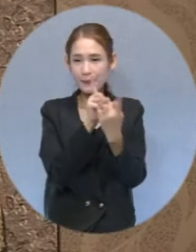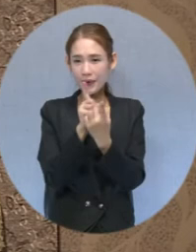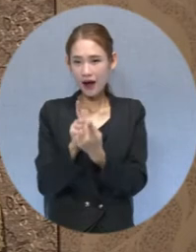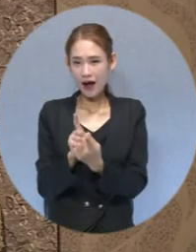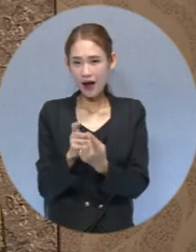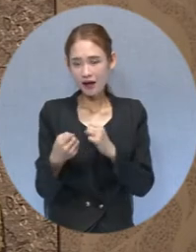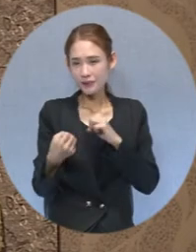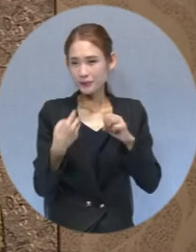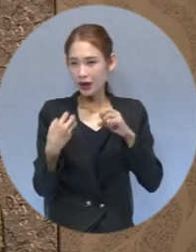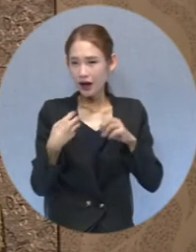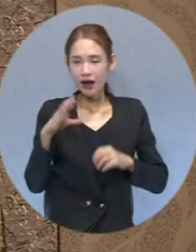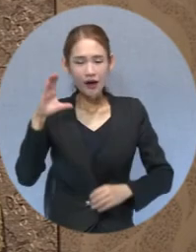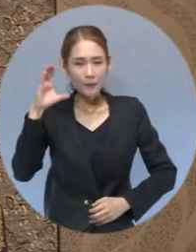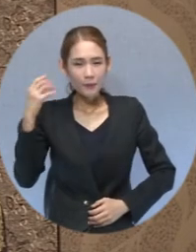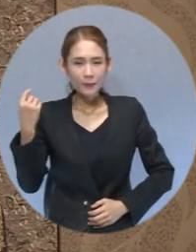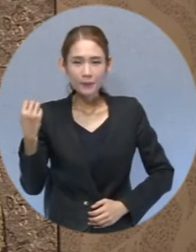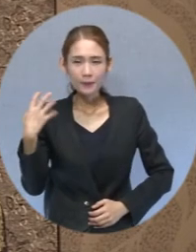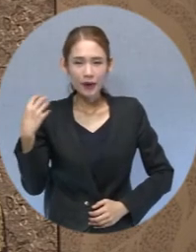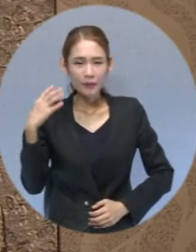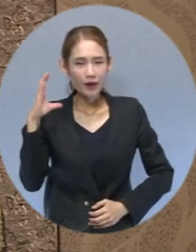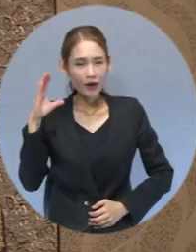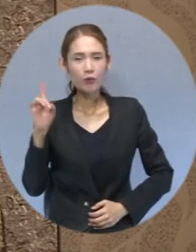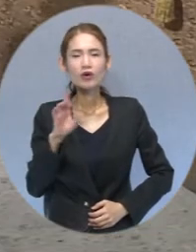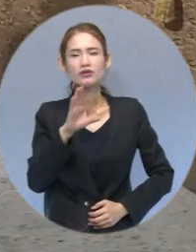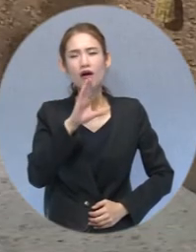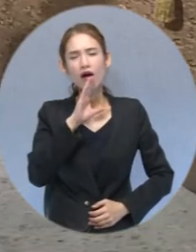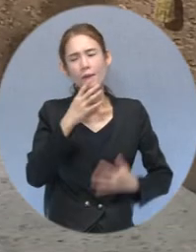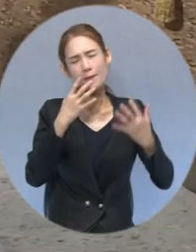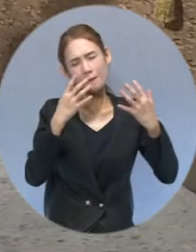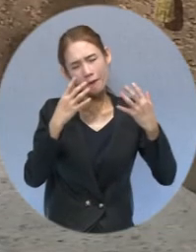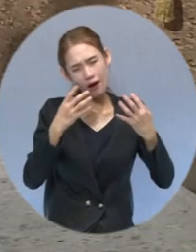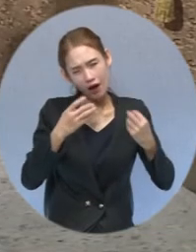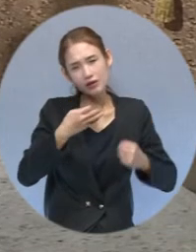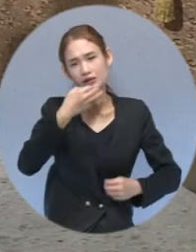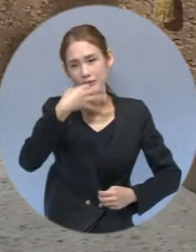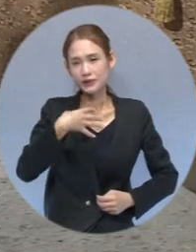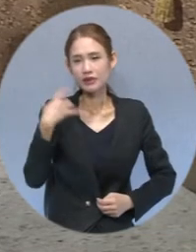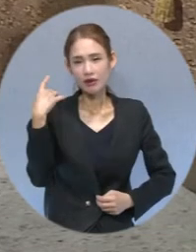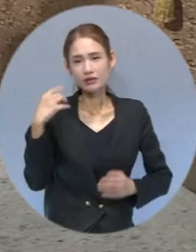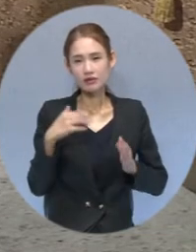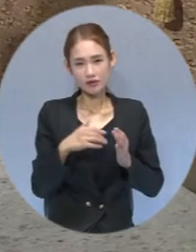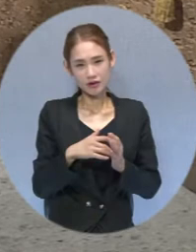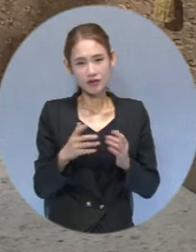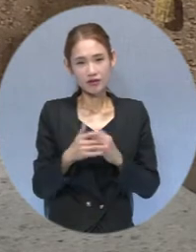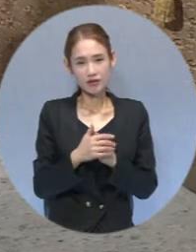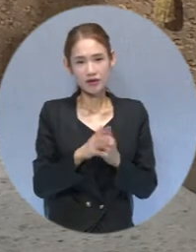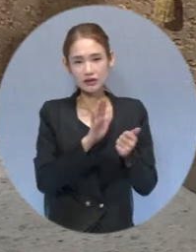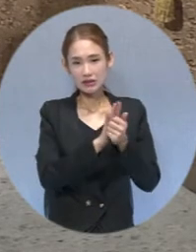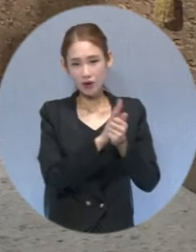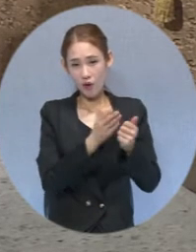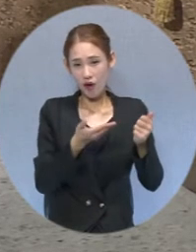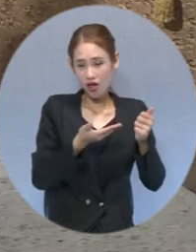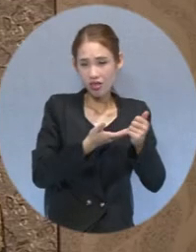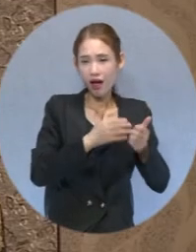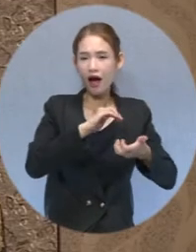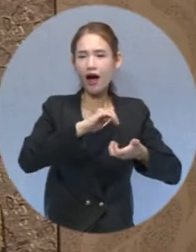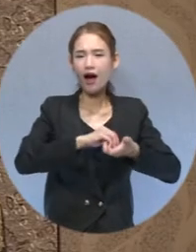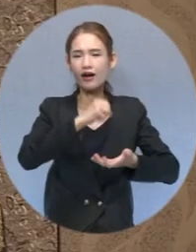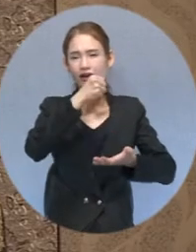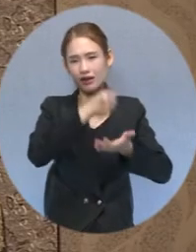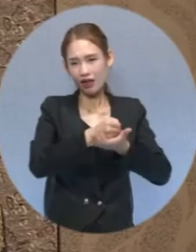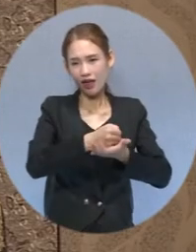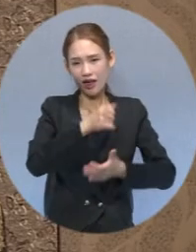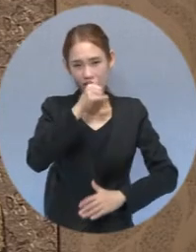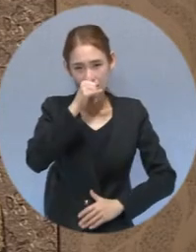정말 힘들다. 정말 정말 힘들다. 지원을 해달라. 그런데 지원은 한계가 있고 금액은, 네. 한계가 있고